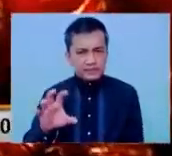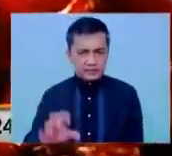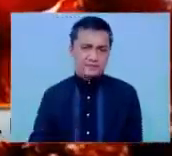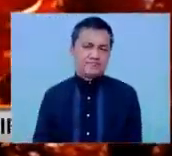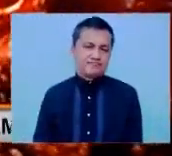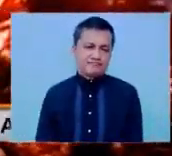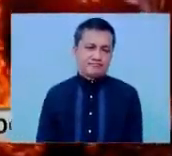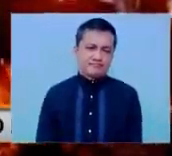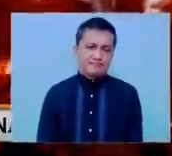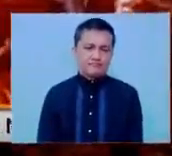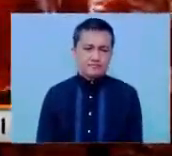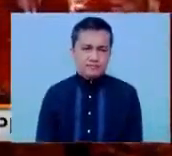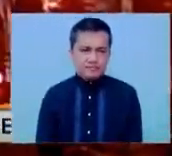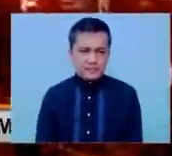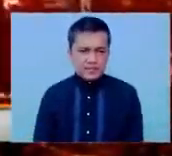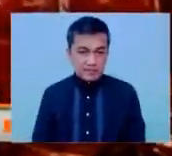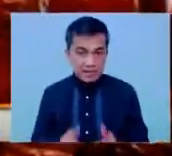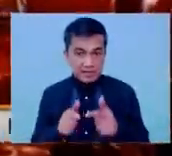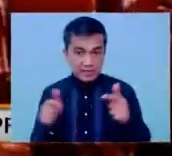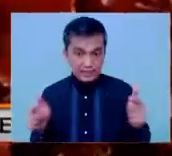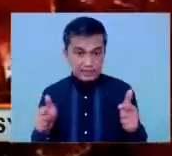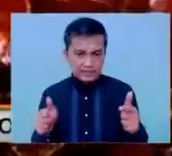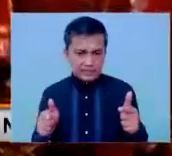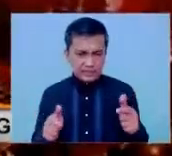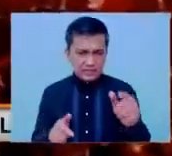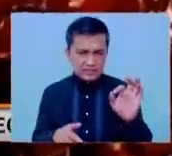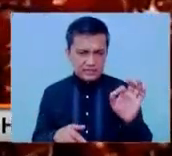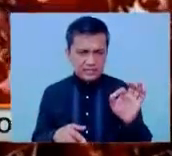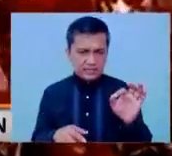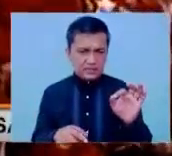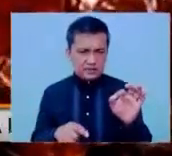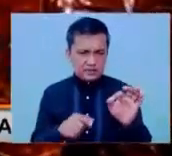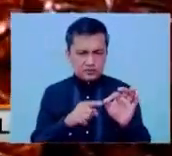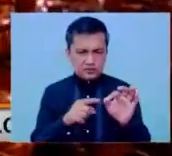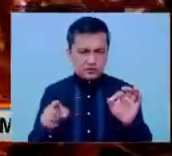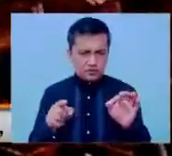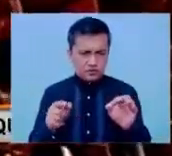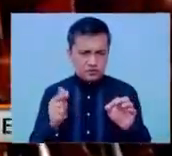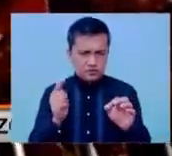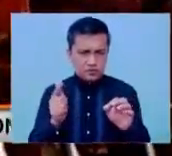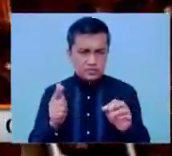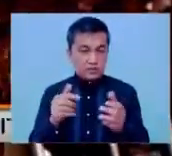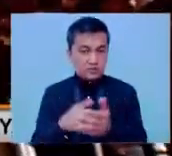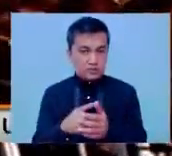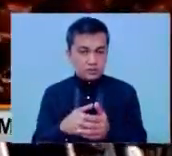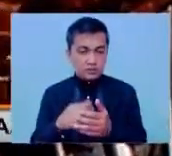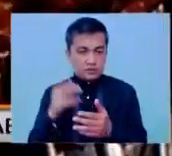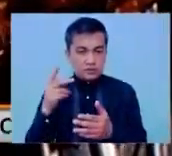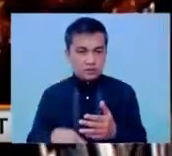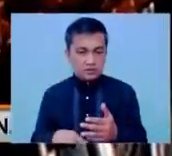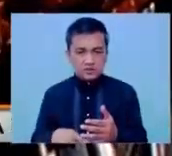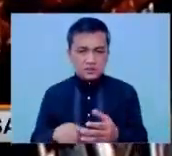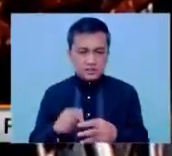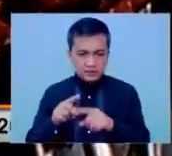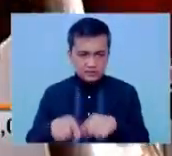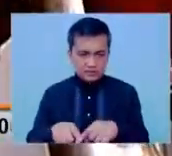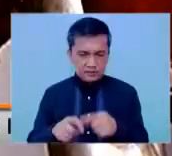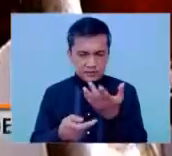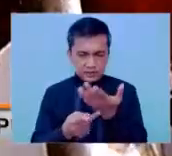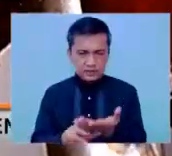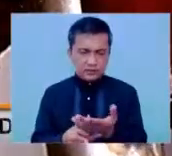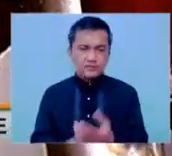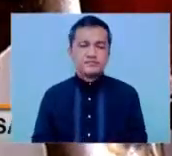na. Ang malalaki naman na nasa 9,000 pesos hanggang 20,000 pesos ang presyo, depende sa kilo ang